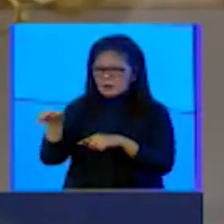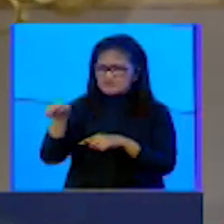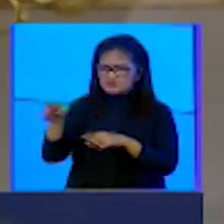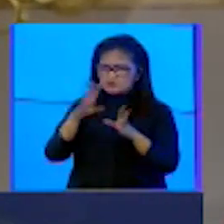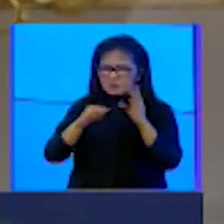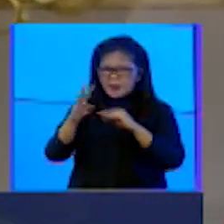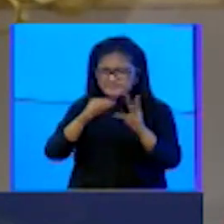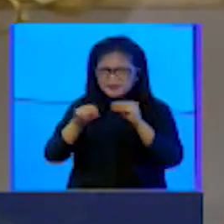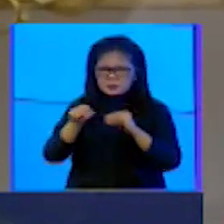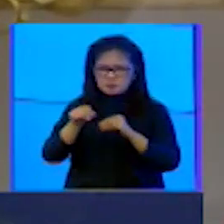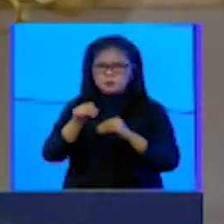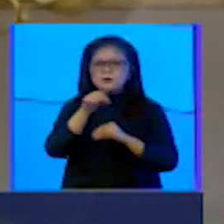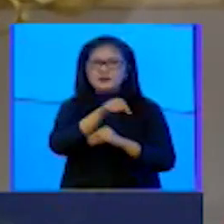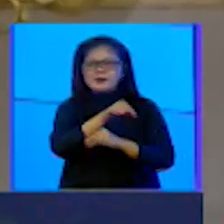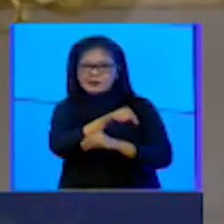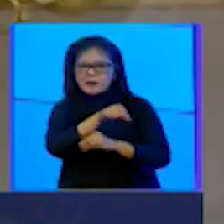dalam